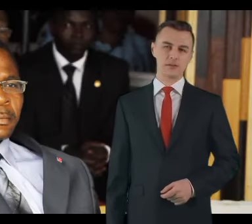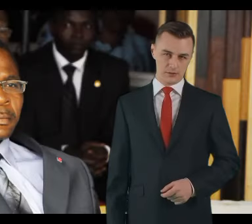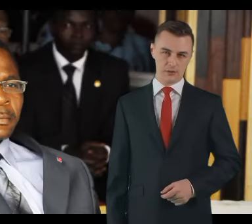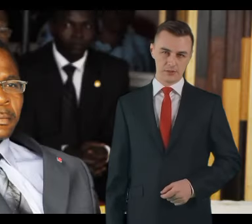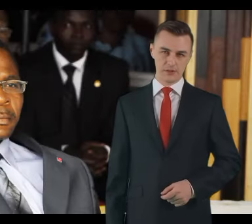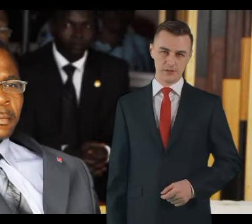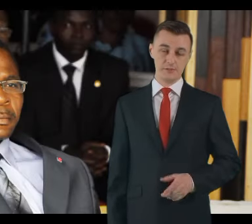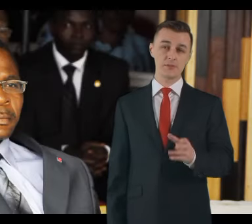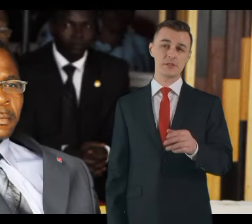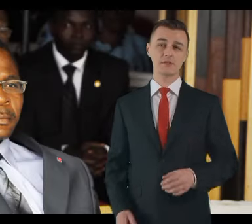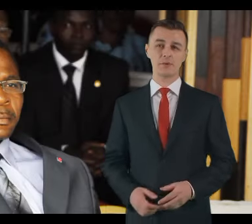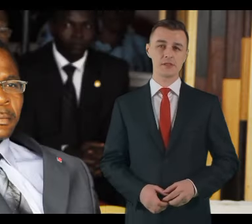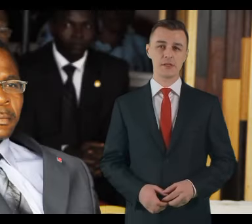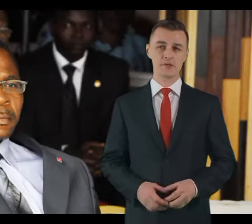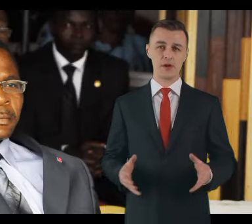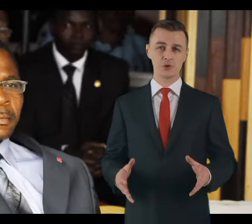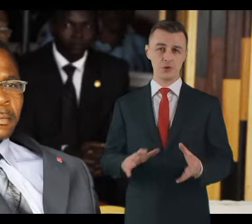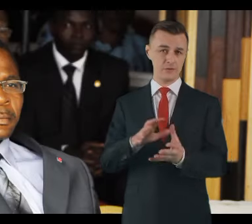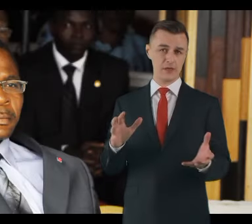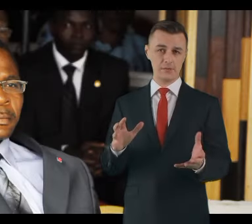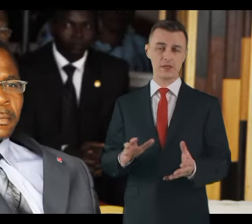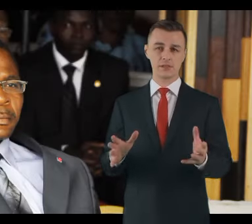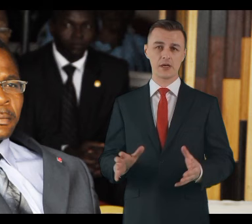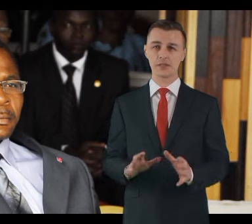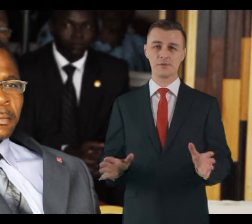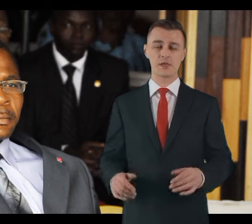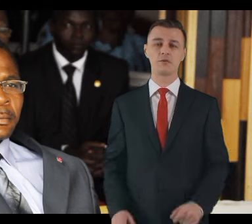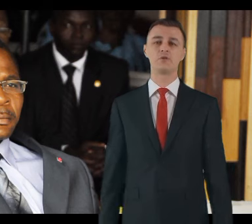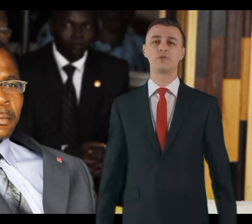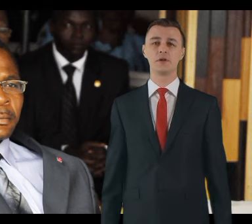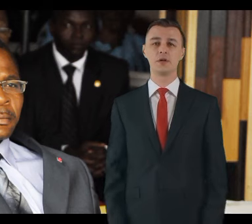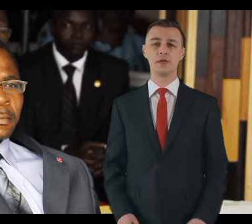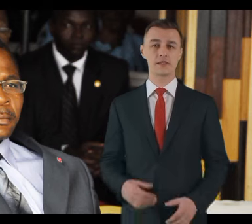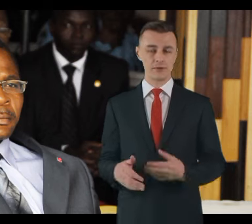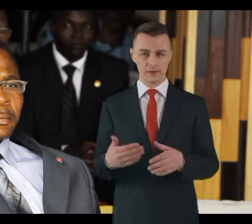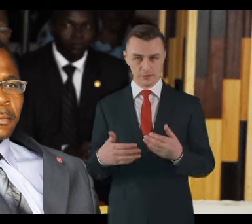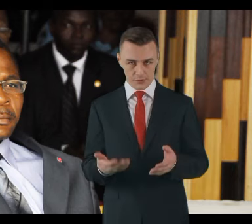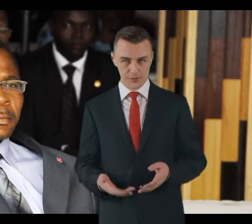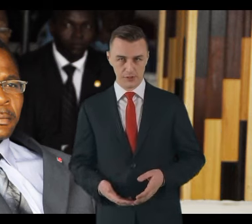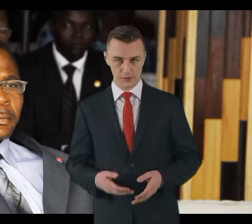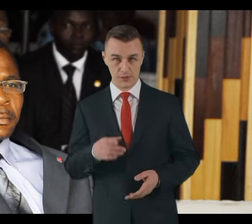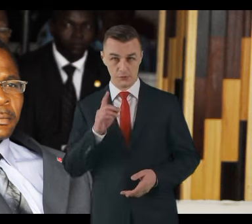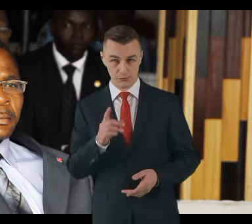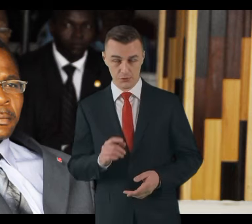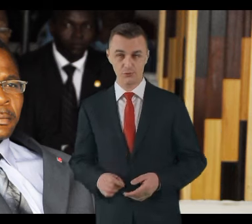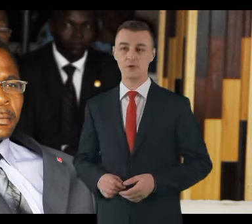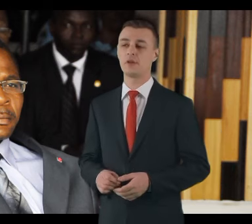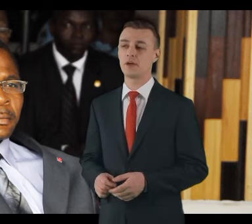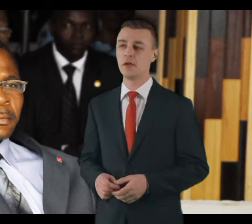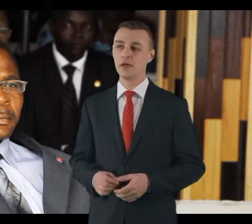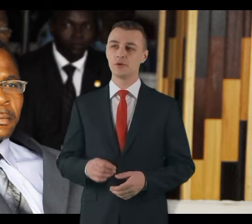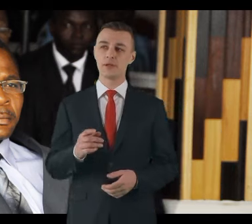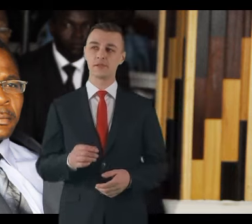Le Cameroun patiente toujours attendant son remaniement ministériel. Depuis des mois, ce remaniement est tant attendu et ne vient presque jamais.